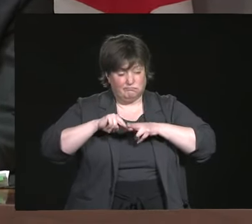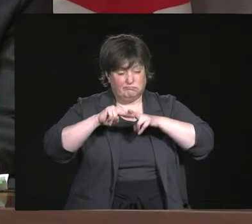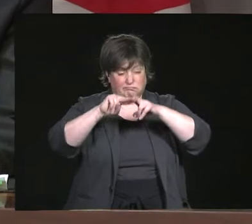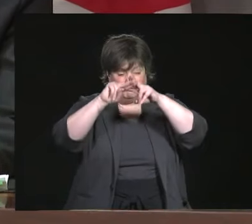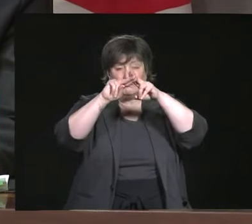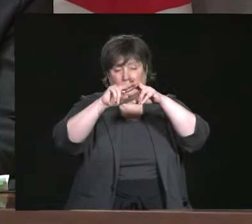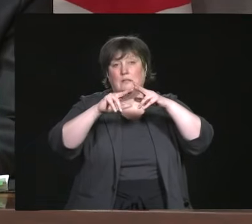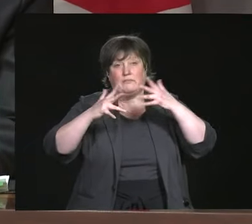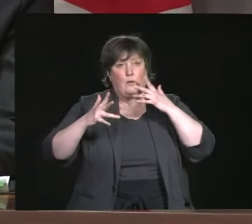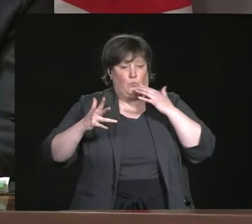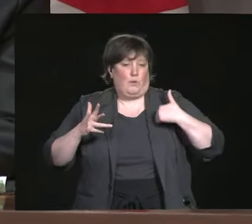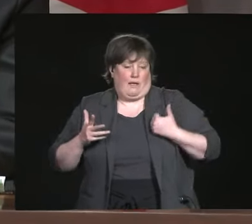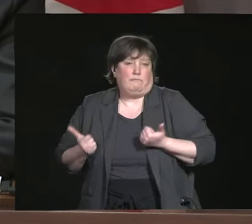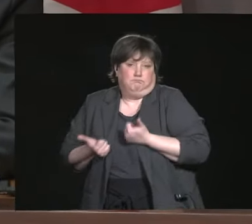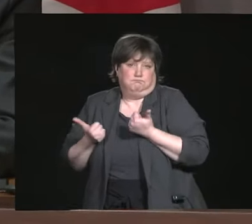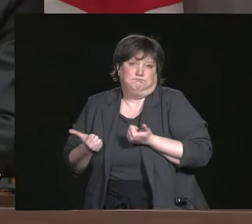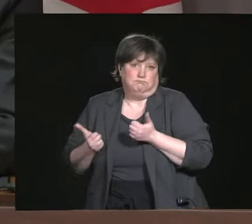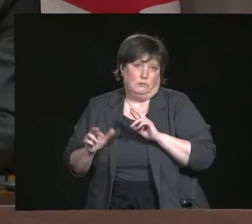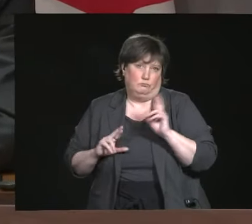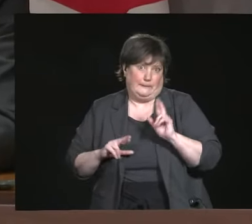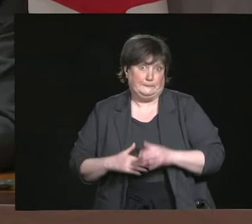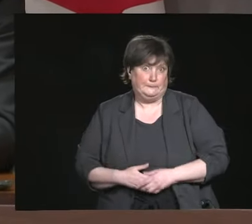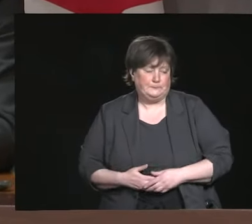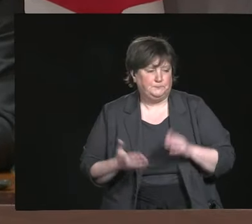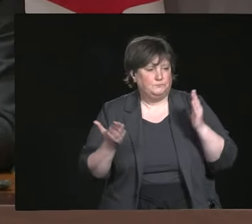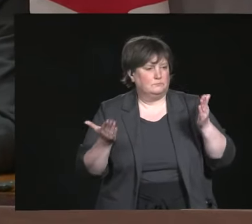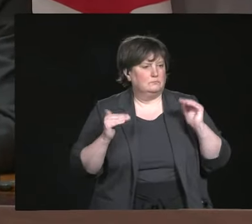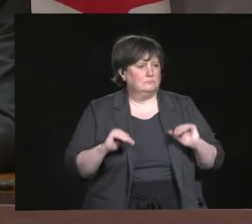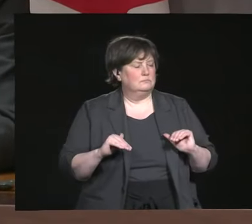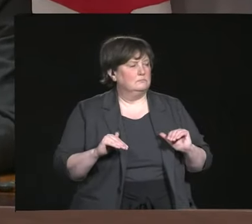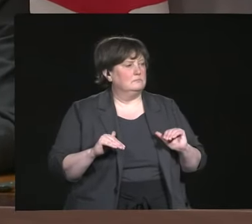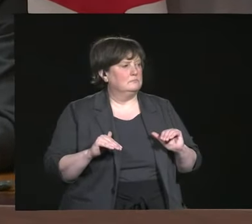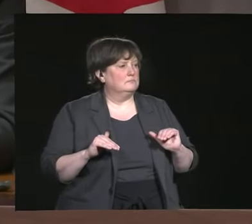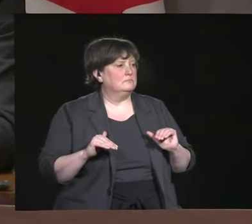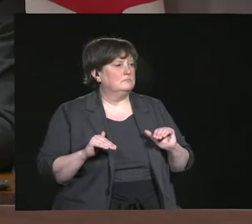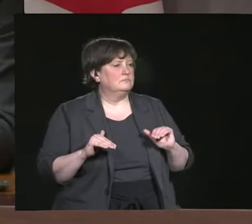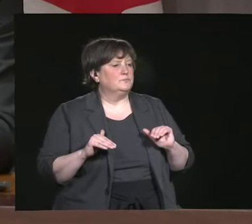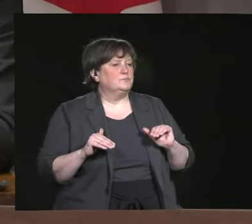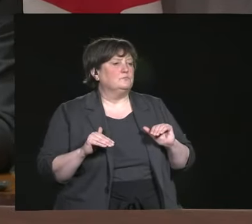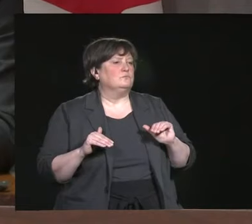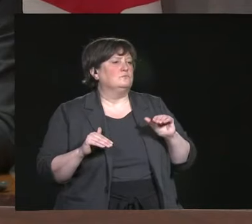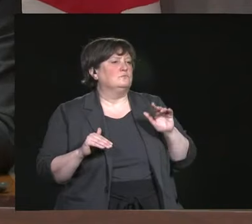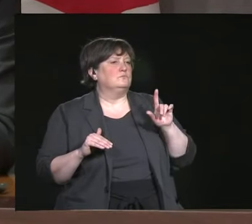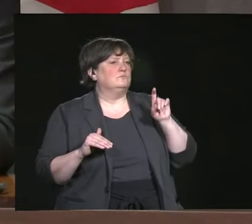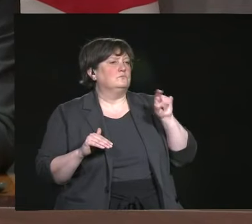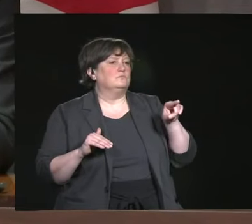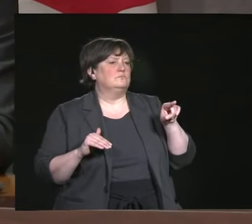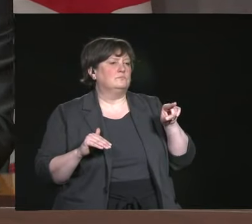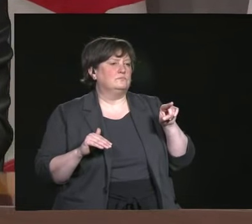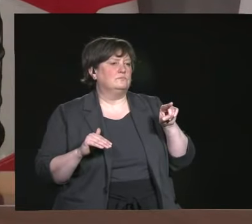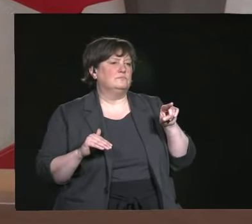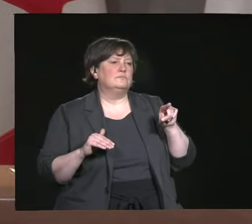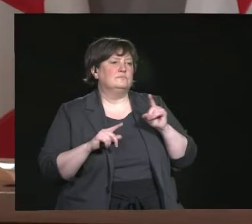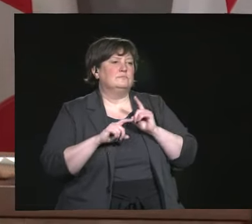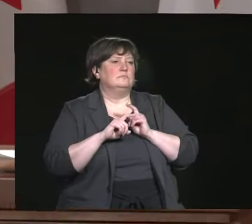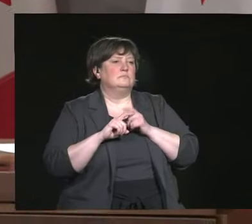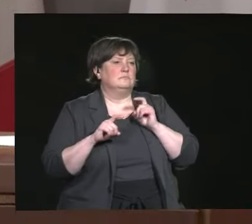Thank you. The next question is from Mélanie Marquis de la Presse. Your line is open. Votre ligne est